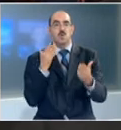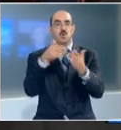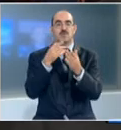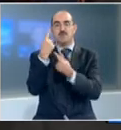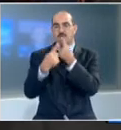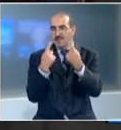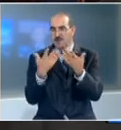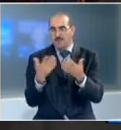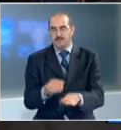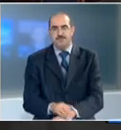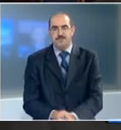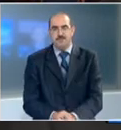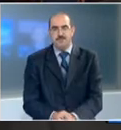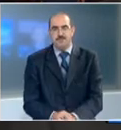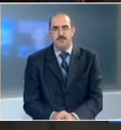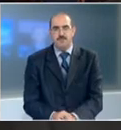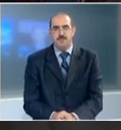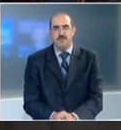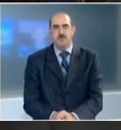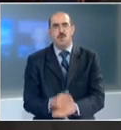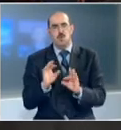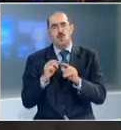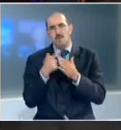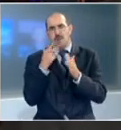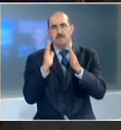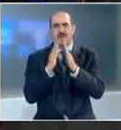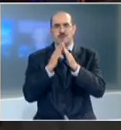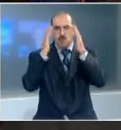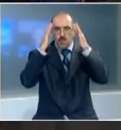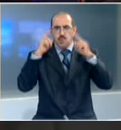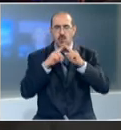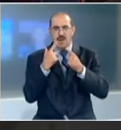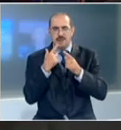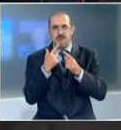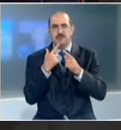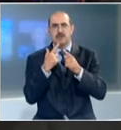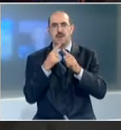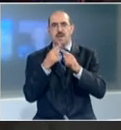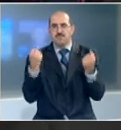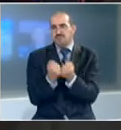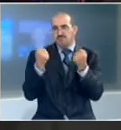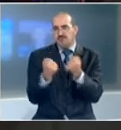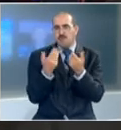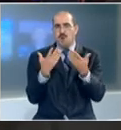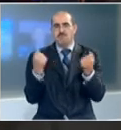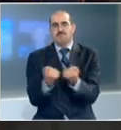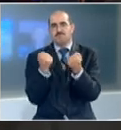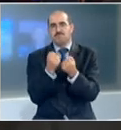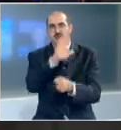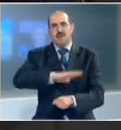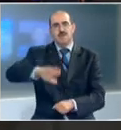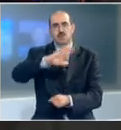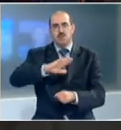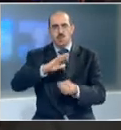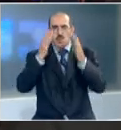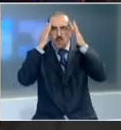هو يعني من خلال ترسيم وزارة الثقافة لمثل هذه المهرجانات هو تنشيط الساحة الثقافية المحلية،